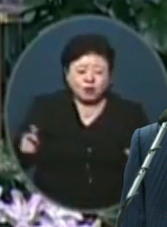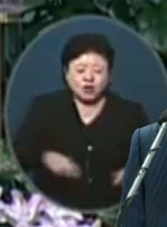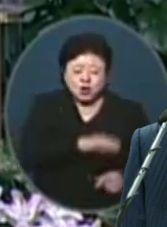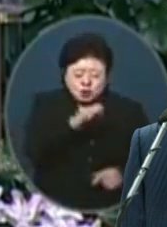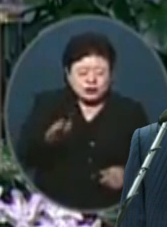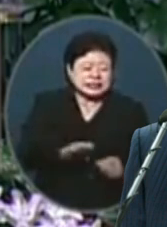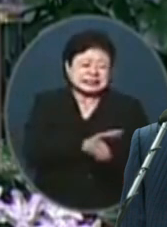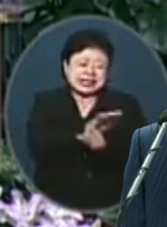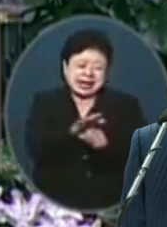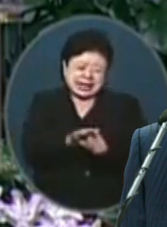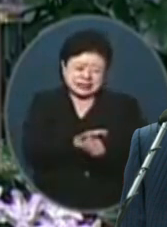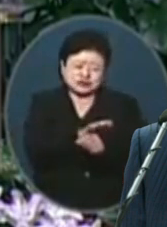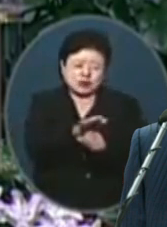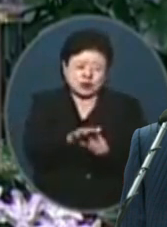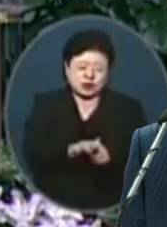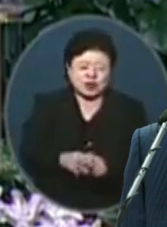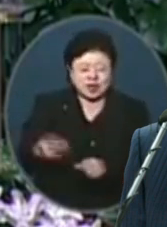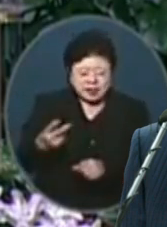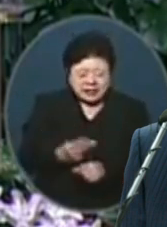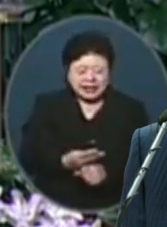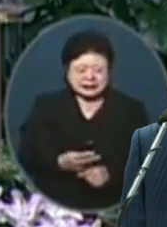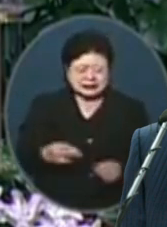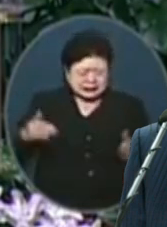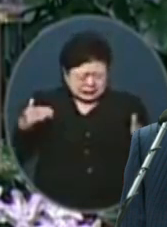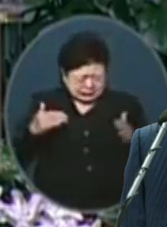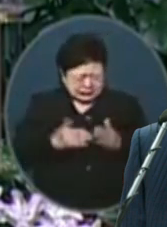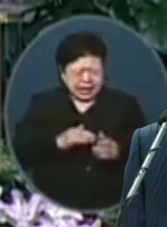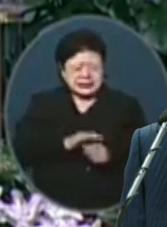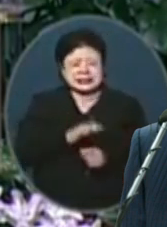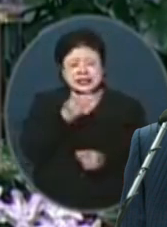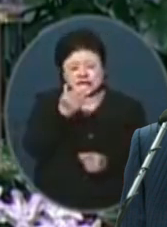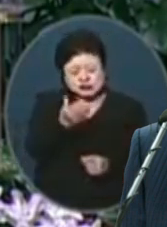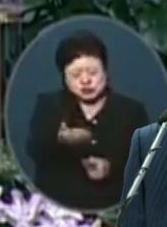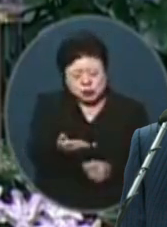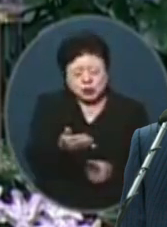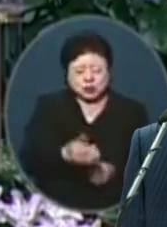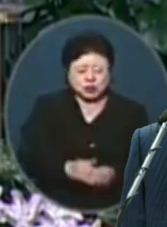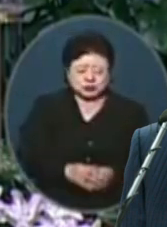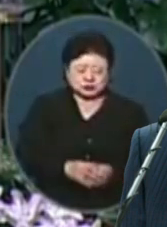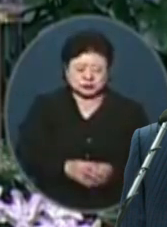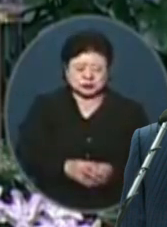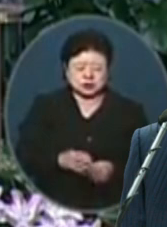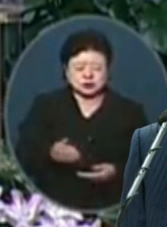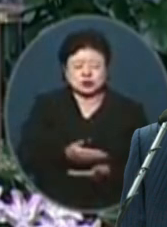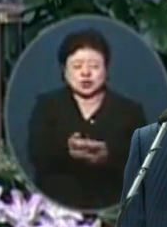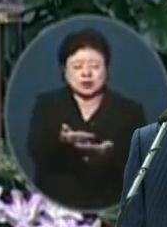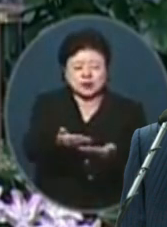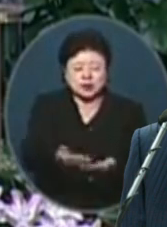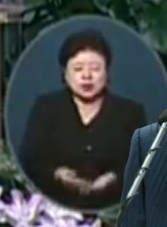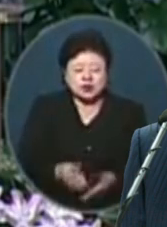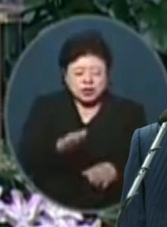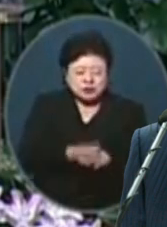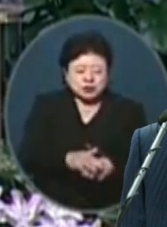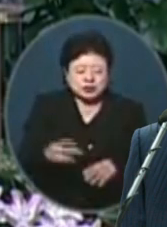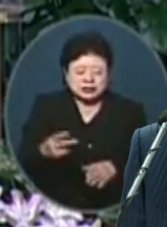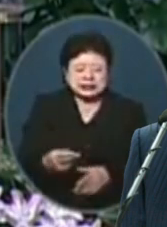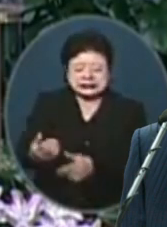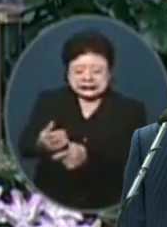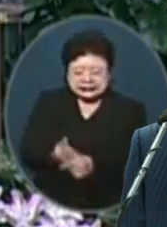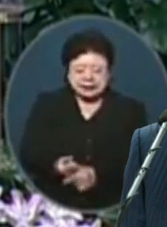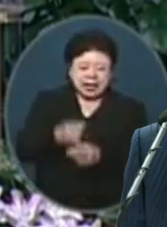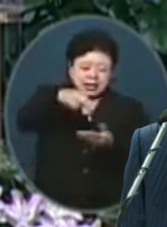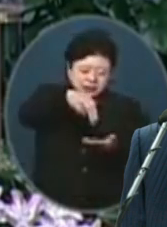우리를 사랑하실 때 끝까지 사랑하시며 손을 내밀어 우리의 손을 다시